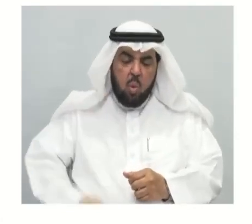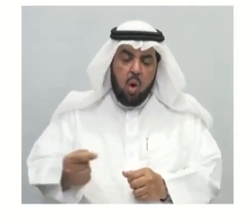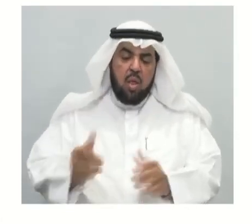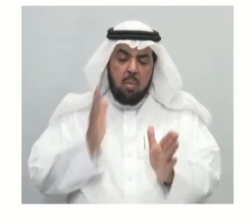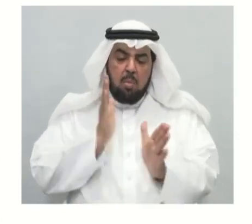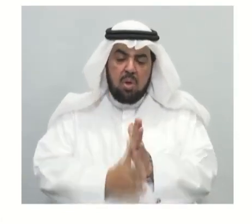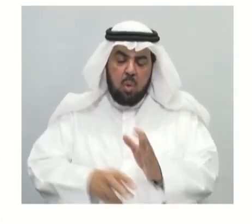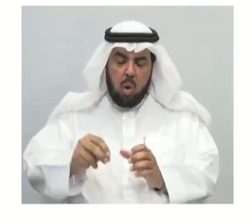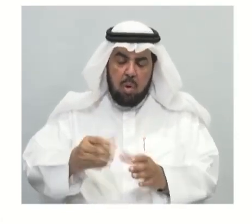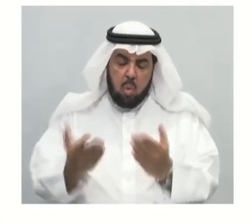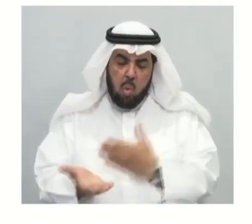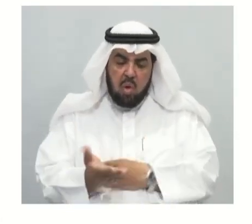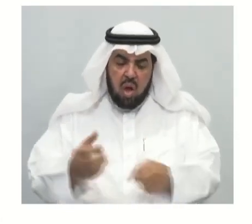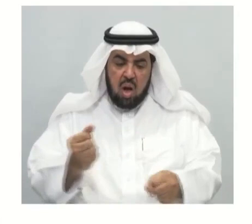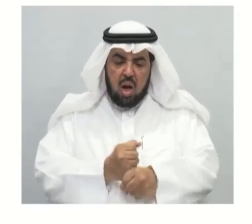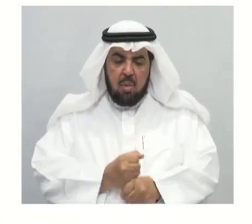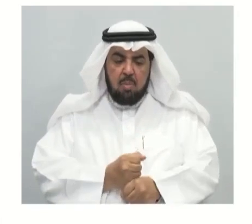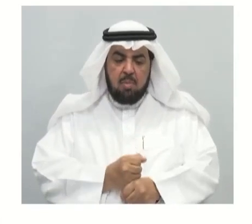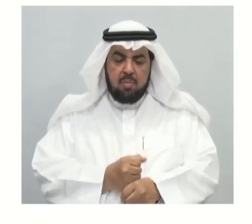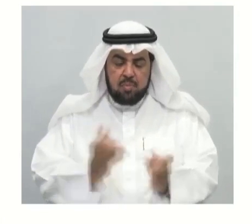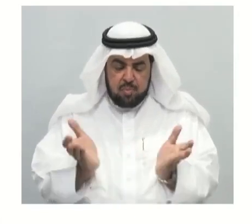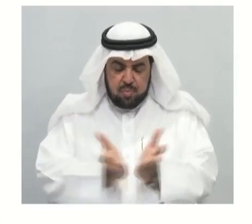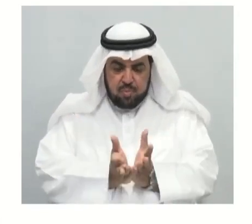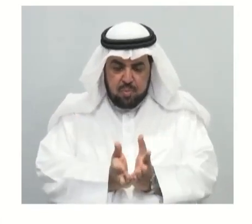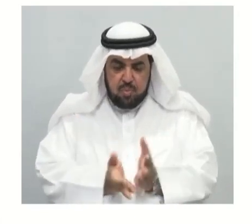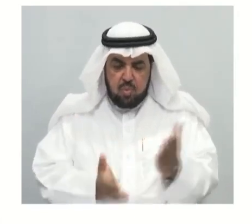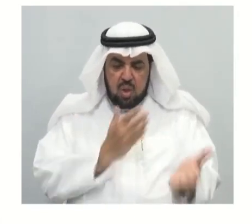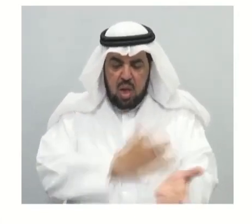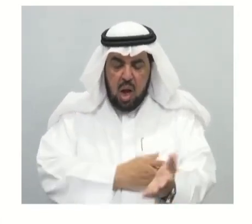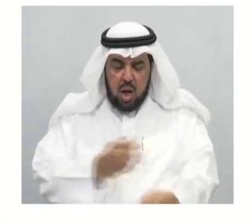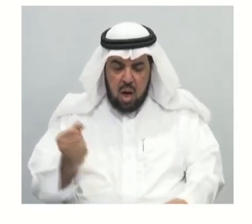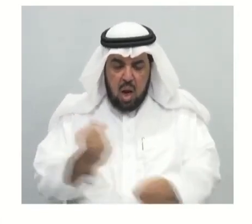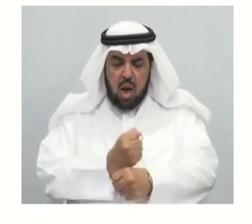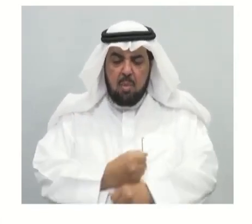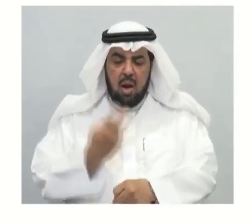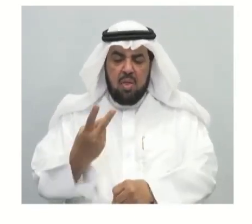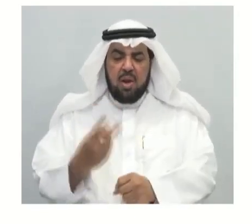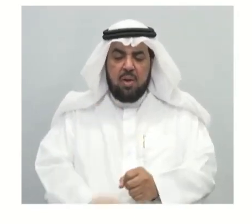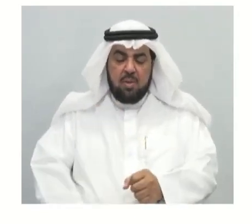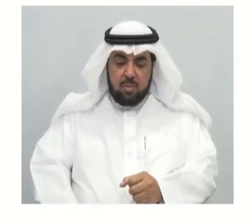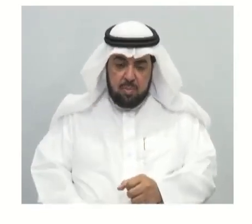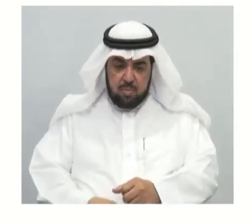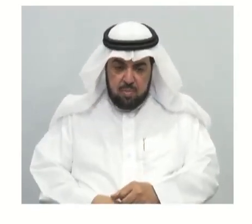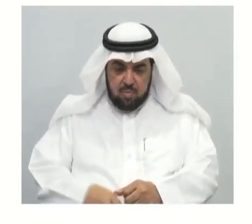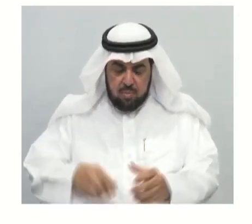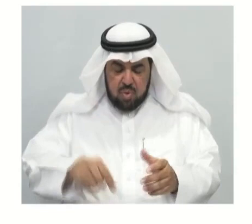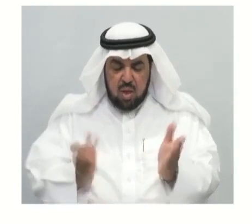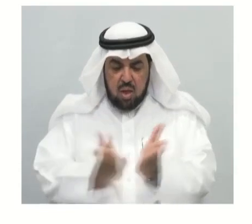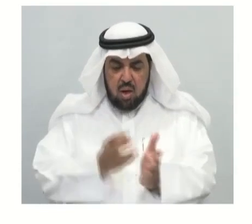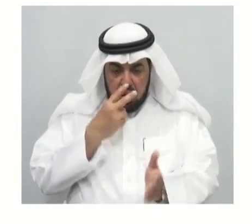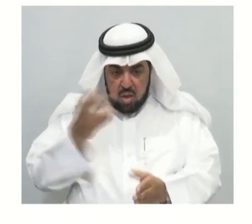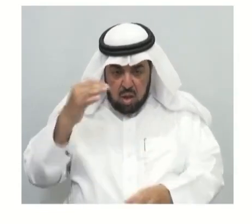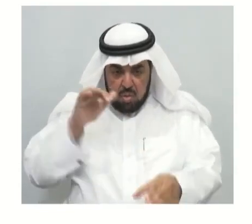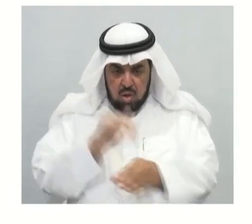مستندات ونماذج وتقارير الاعمال في درس تقرير او تقارير الاعمال اثنين في الدرس